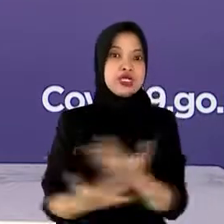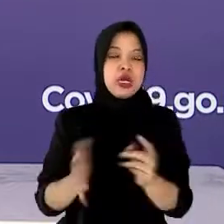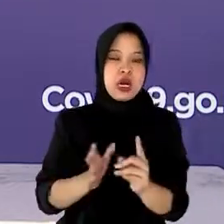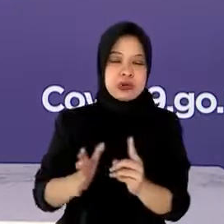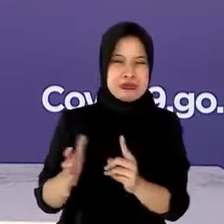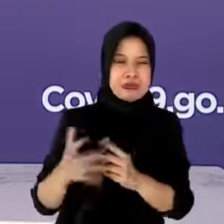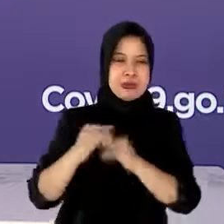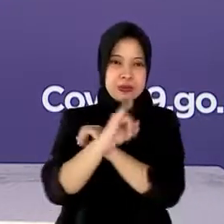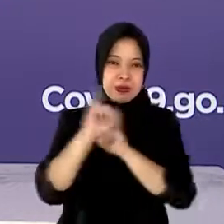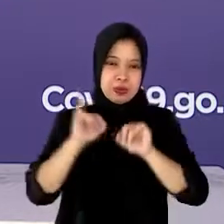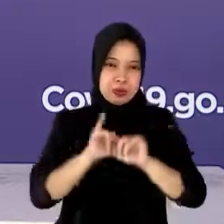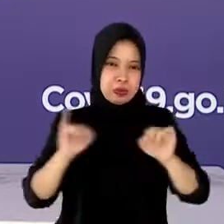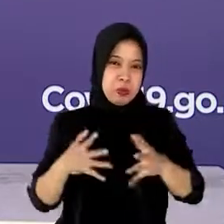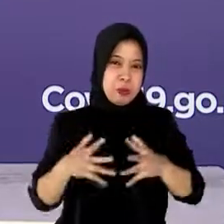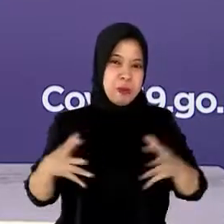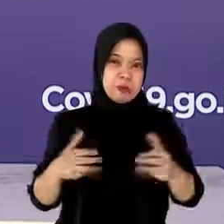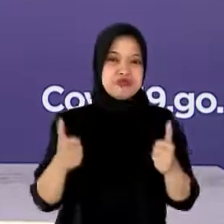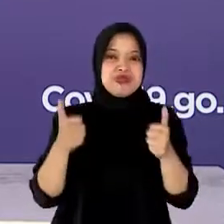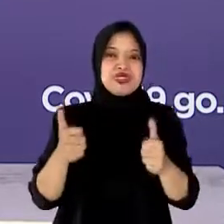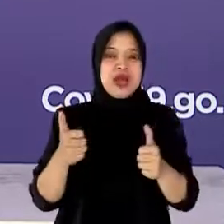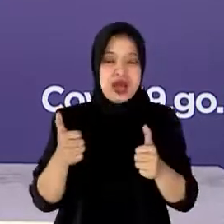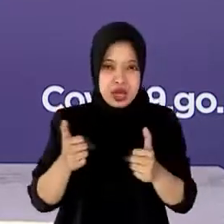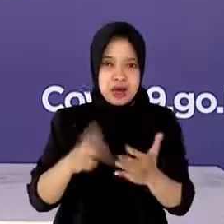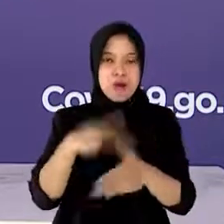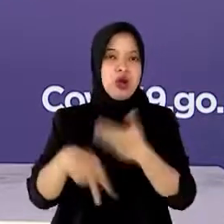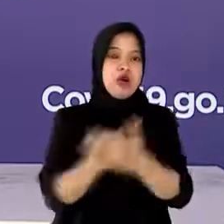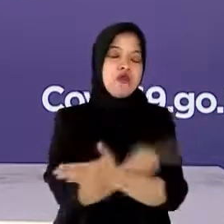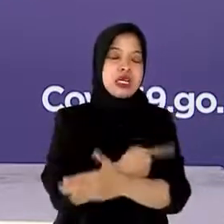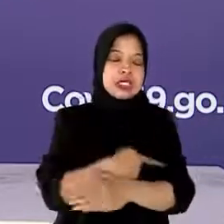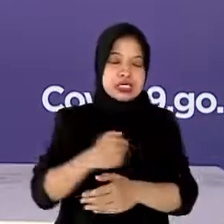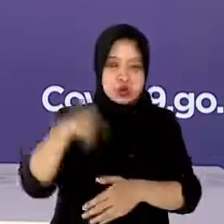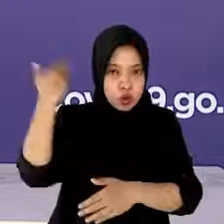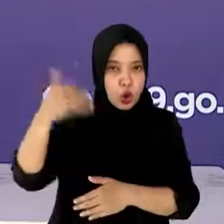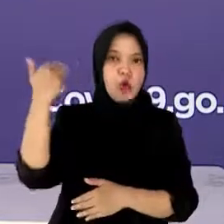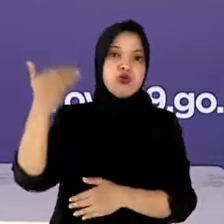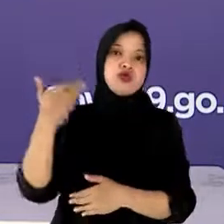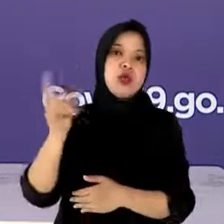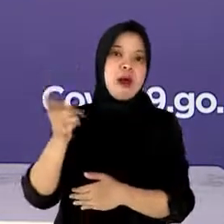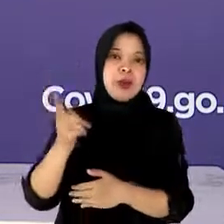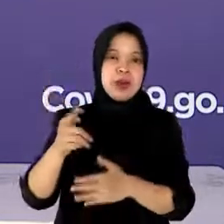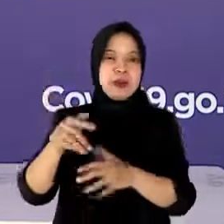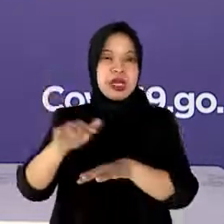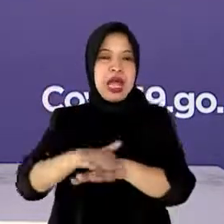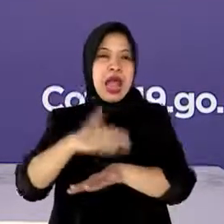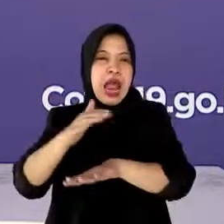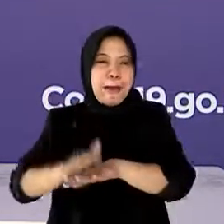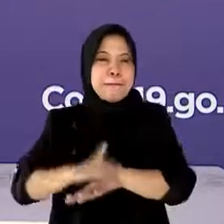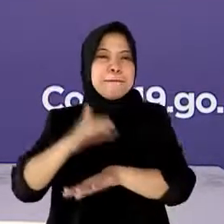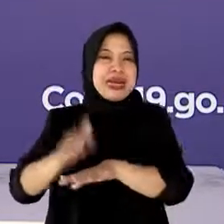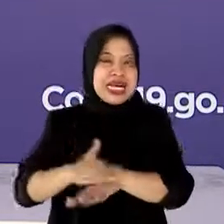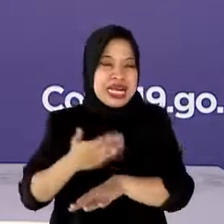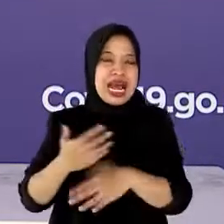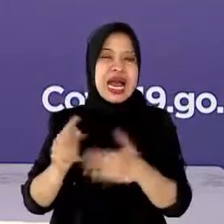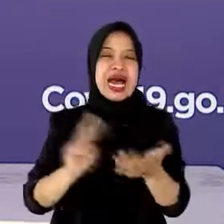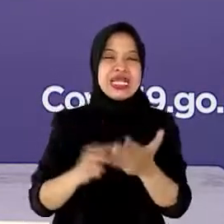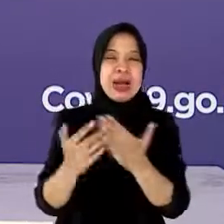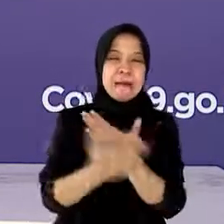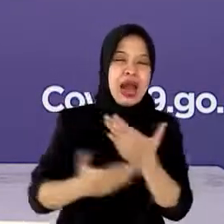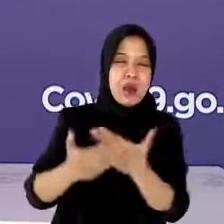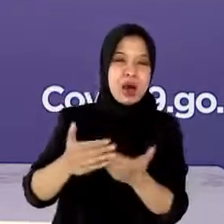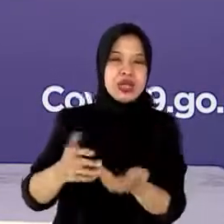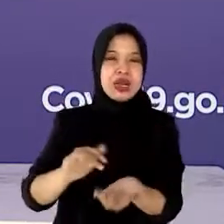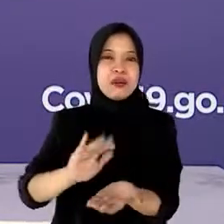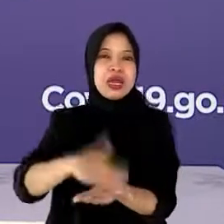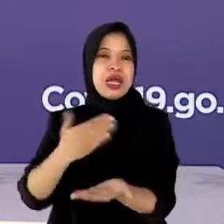meningkat terhadap virus seiring dengan akselerasi vaksinasi maupun infeksi alamiah sehingga angka perawatan dan